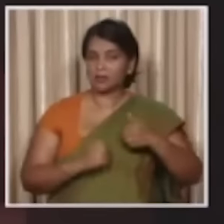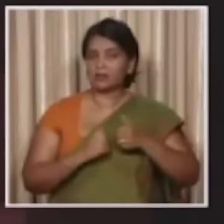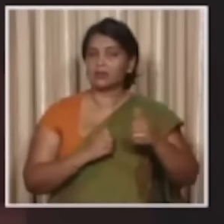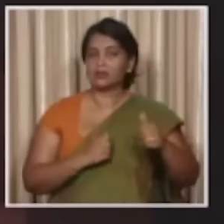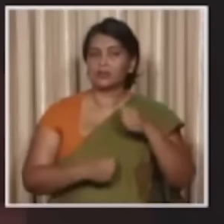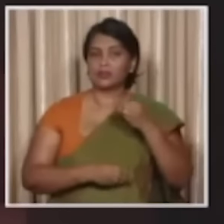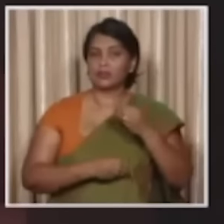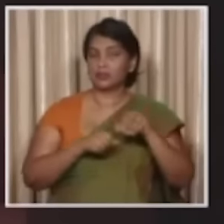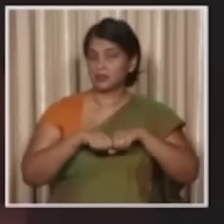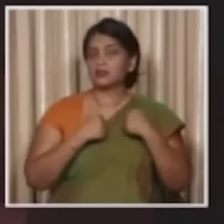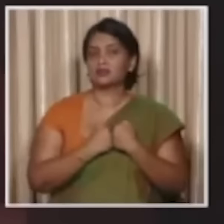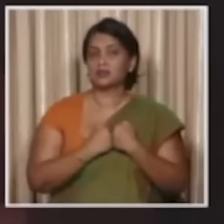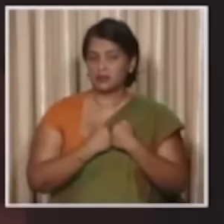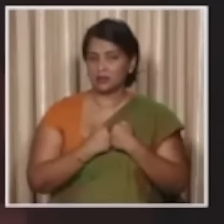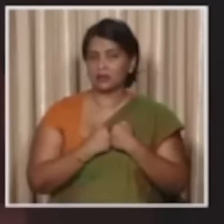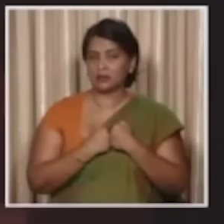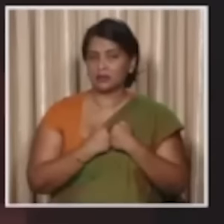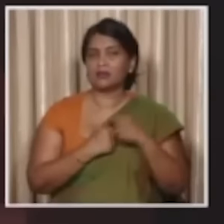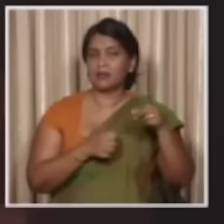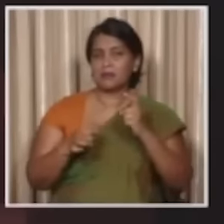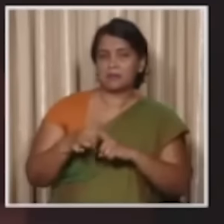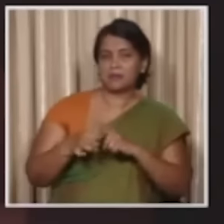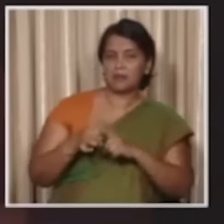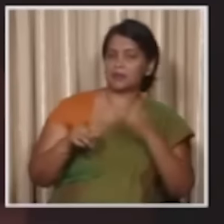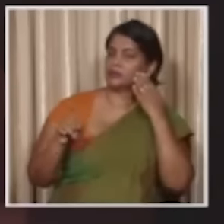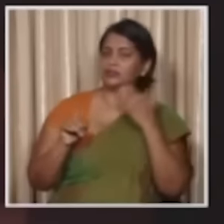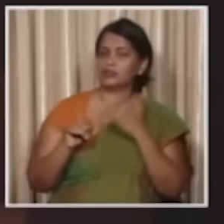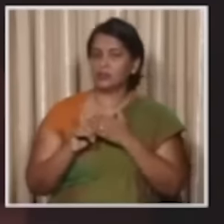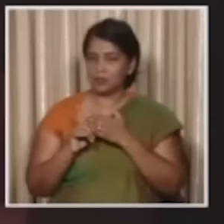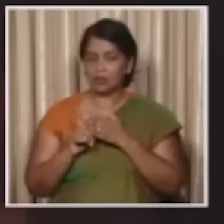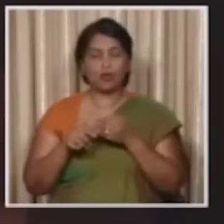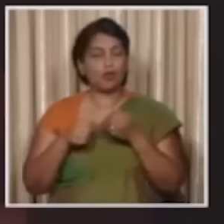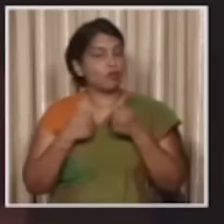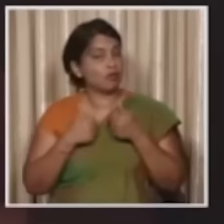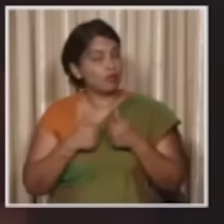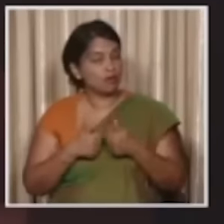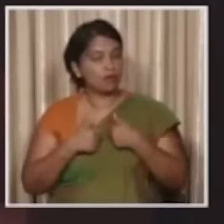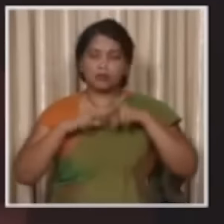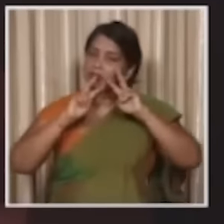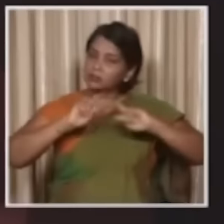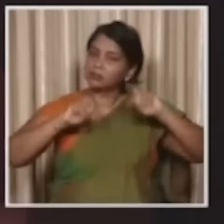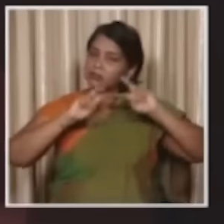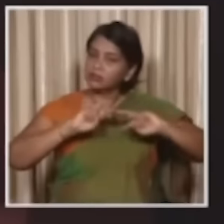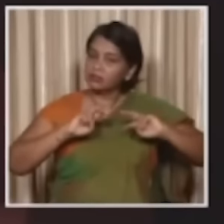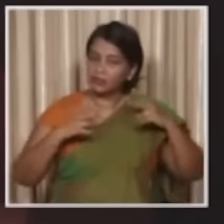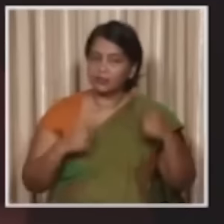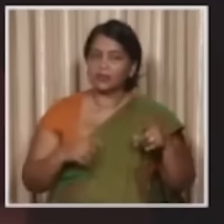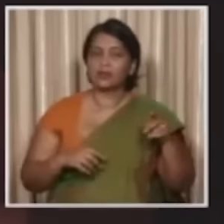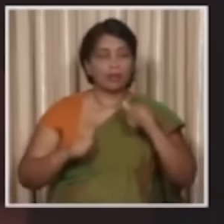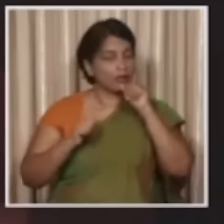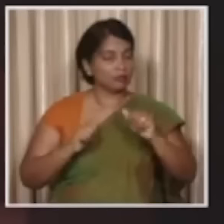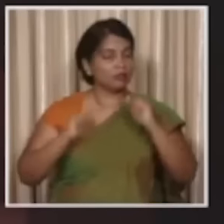වෙන සෙලින් ෆවුන්ඩේෂන් එක මේ ප්‍රශ්නය පිළිබඳව හොඳ පරීක්ෂණයක් කරලා